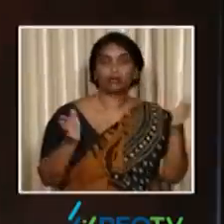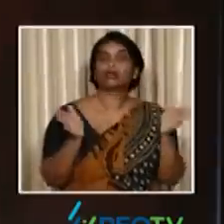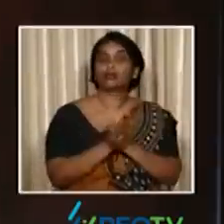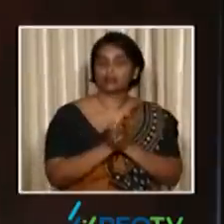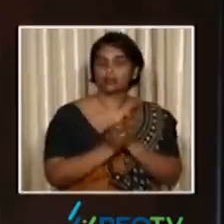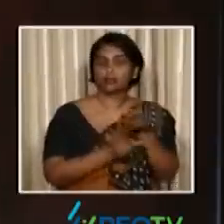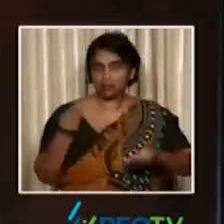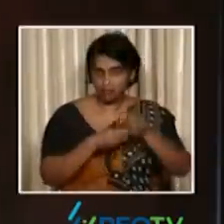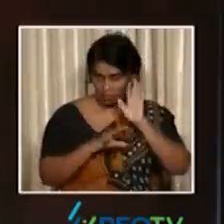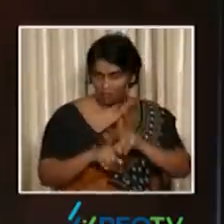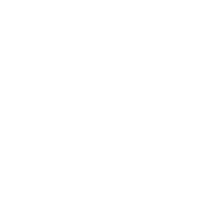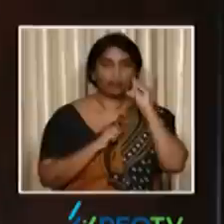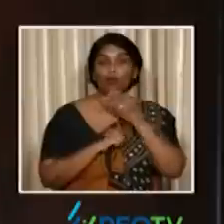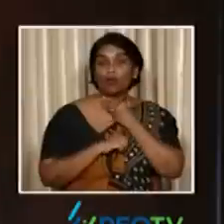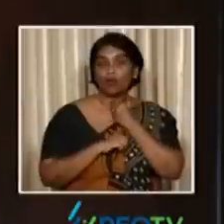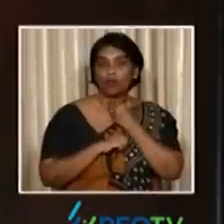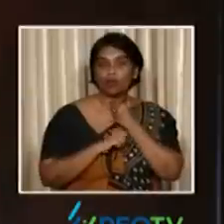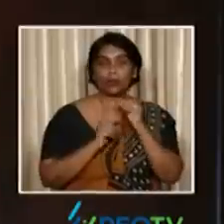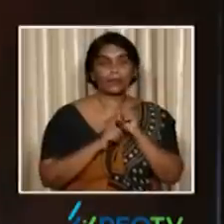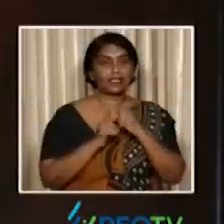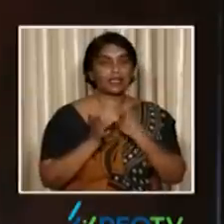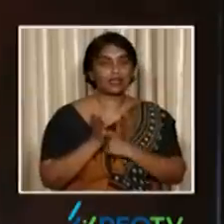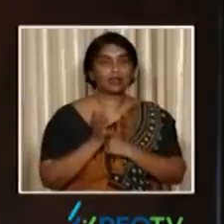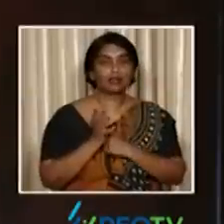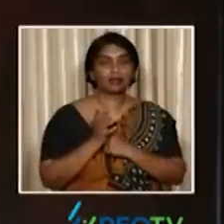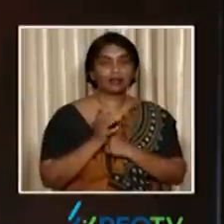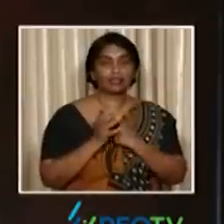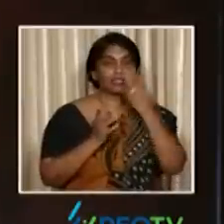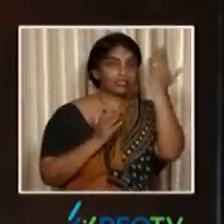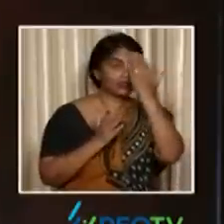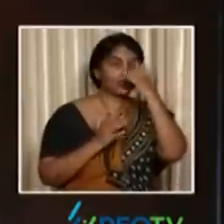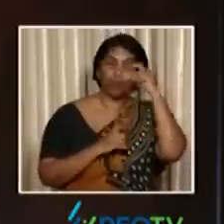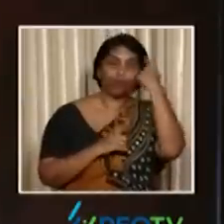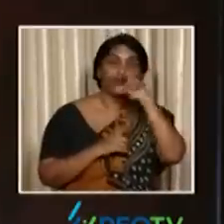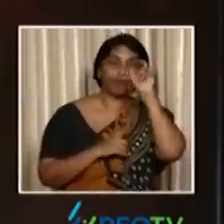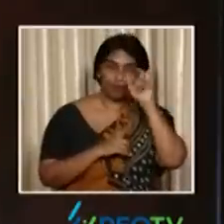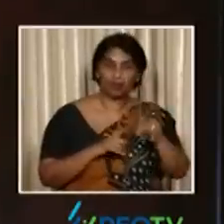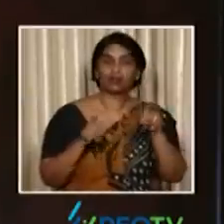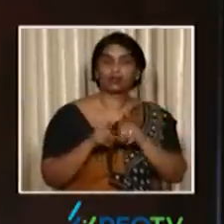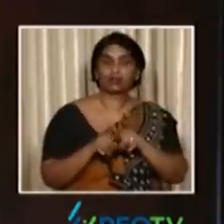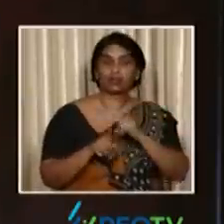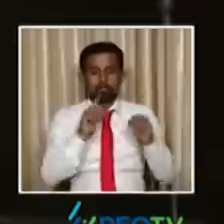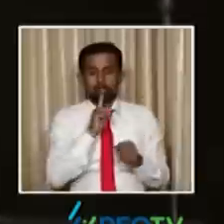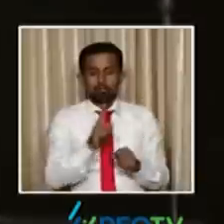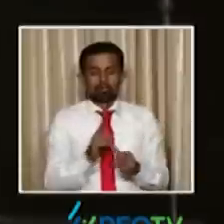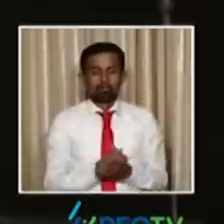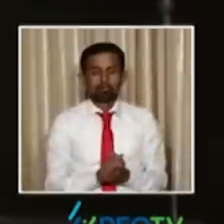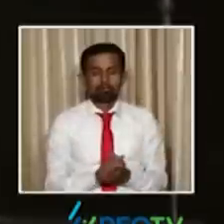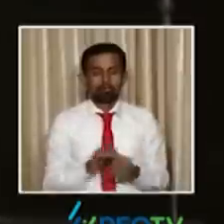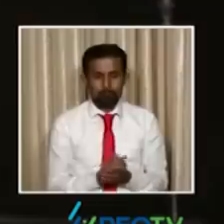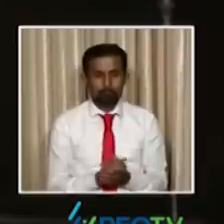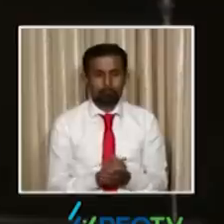ඩීල් එකක් තියෙන හින්දාද කියන එක අපි දැනගන්න කැමති ප්‍රසන්න රණතුංග මහත්තයා කන්නාඩි ඉස්රාල් ගිහිල්ලා මුණ බලා ගන්න ඕනේ අනිත් අයට කාලා ගන්න කියන්න කලින් අද